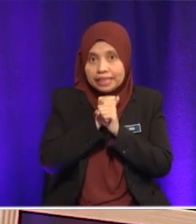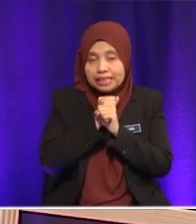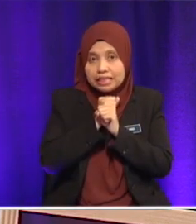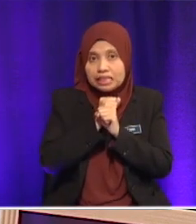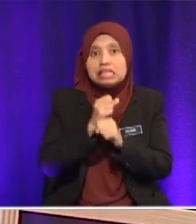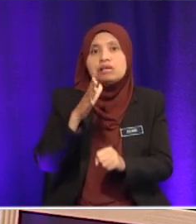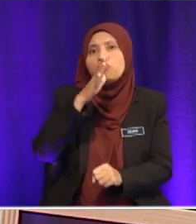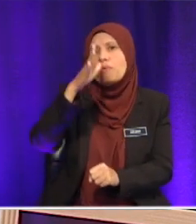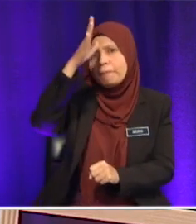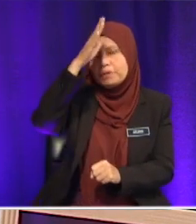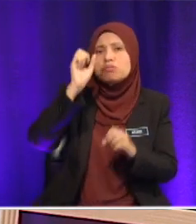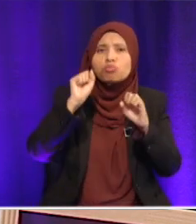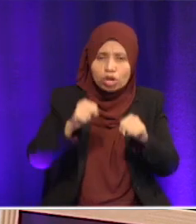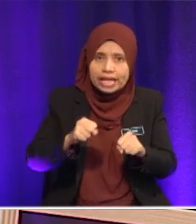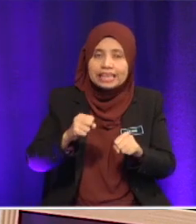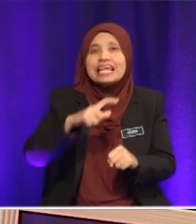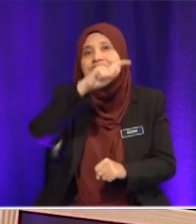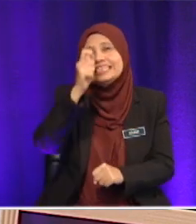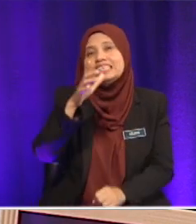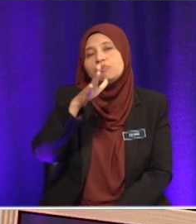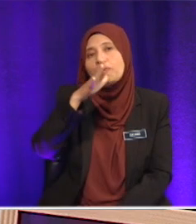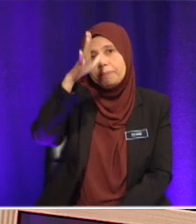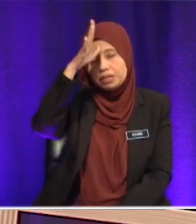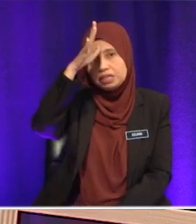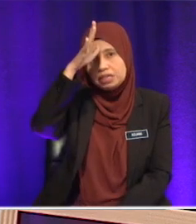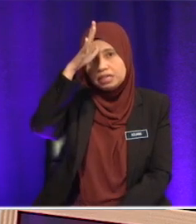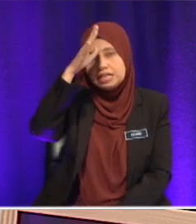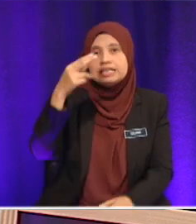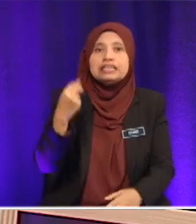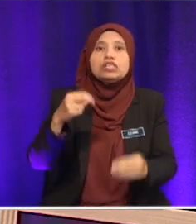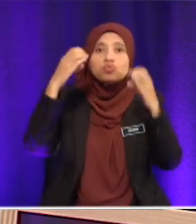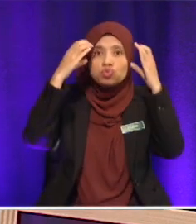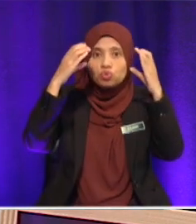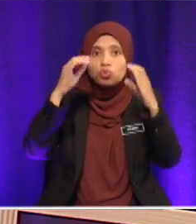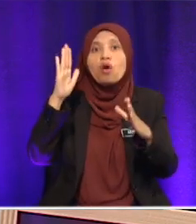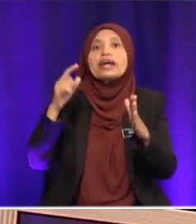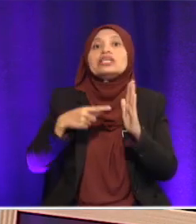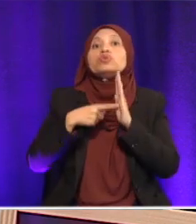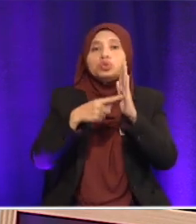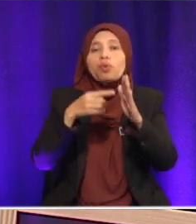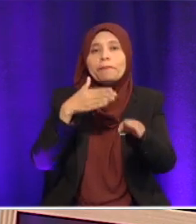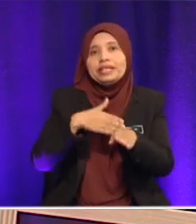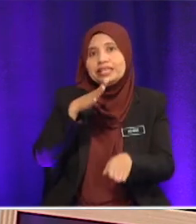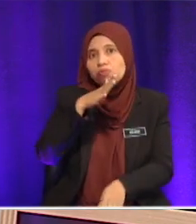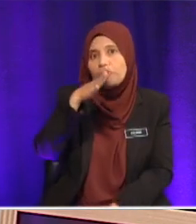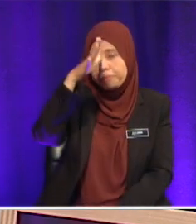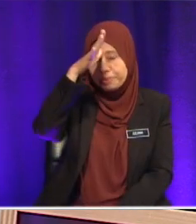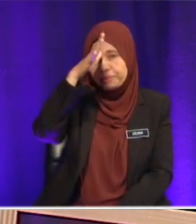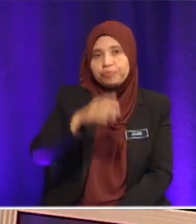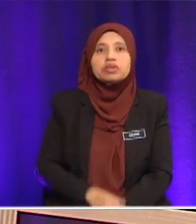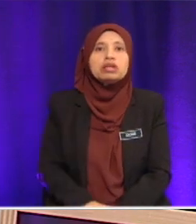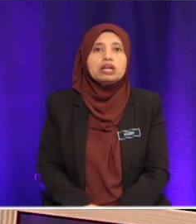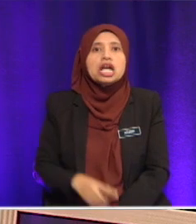pada guru-guru akan bekal tanpa laporan ini Oke jadi itu ada